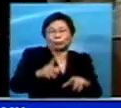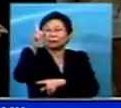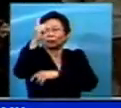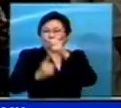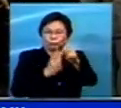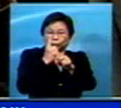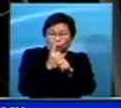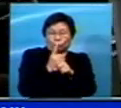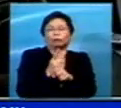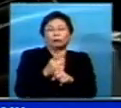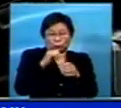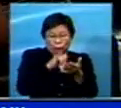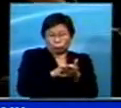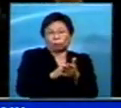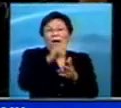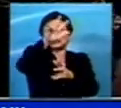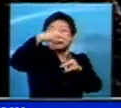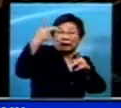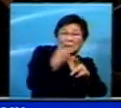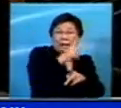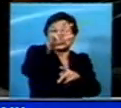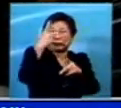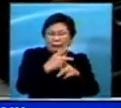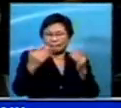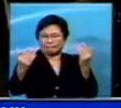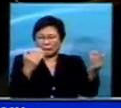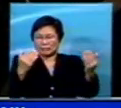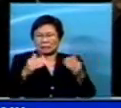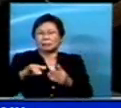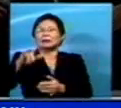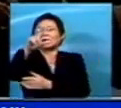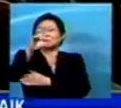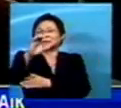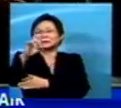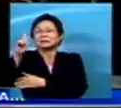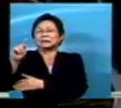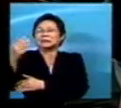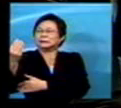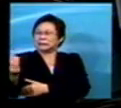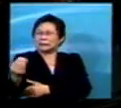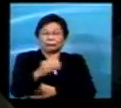setahun, iaitu lebih 3 kali ganda berbanding kapasiti terminal penerbangan tambang murah